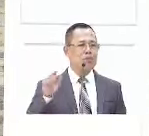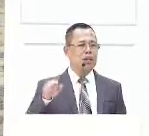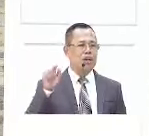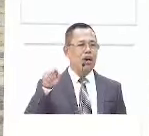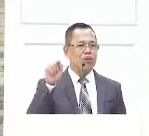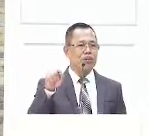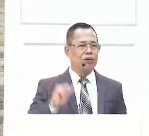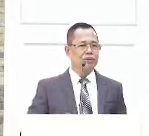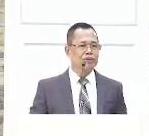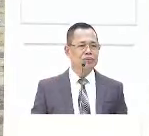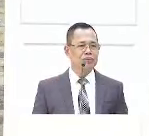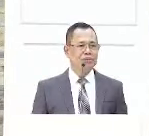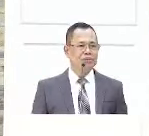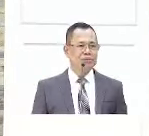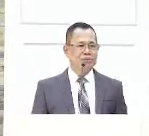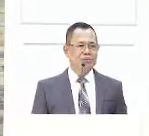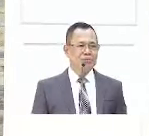para sa mga taga-corinto